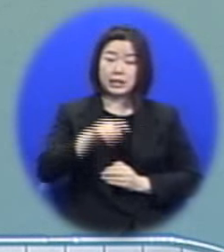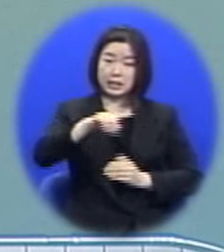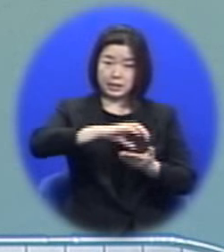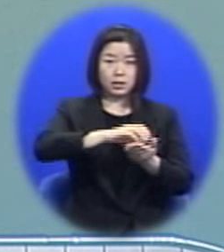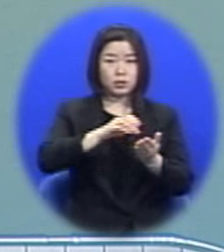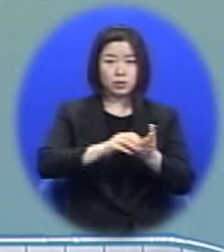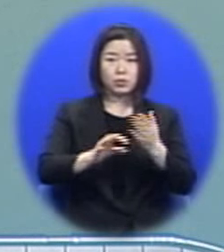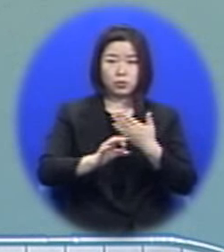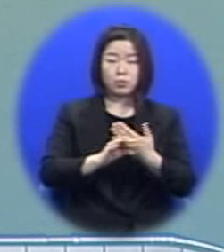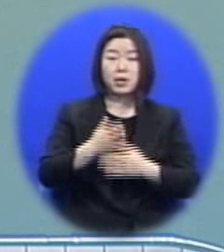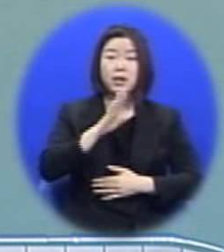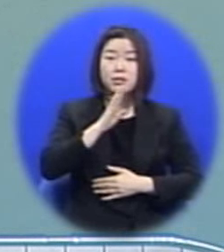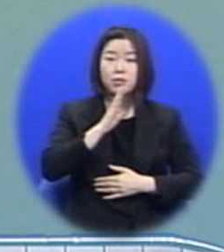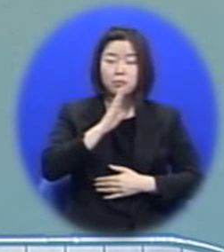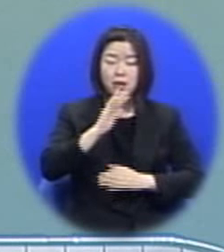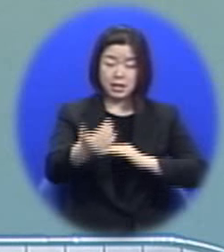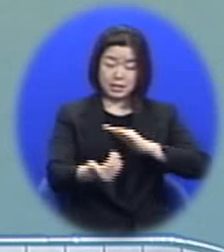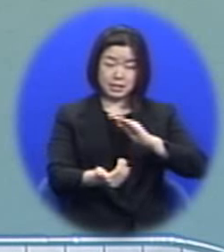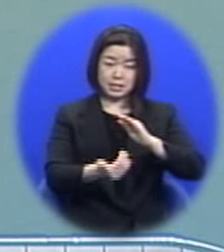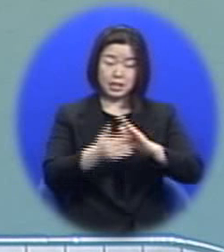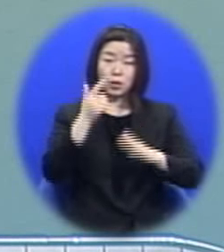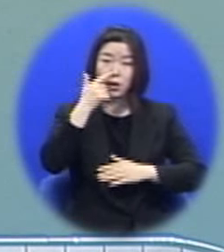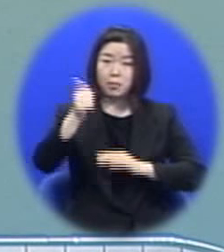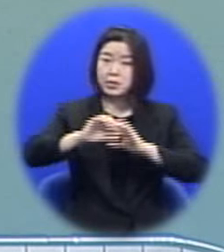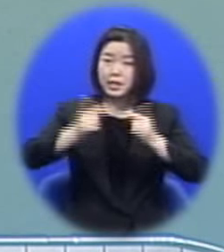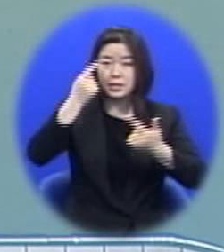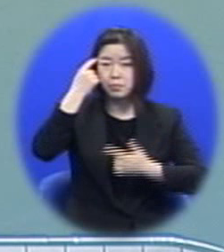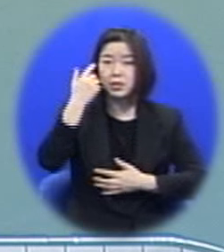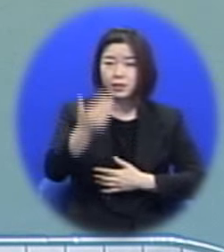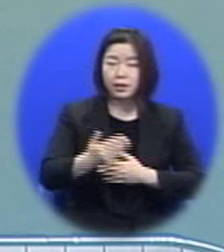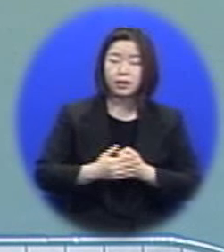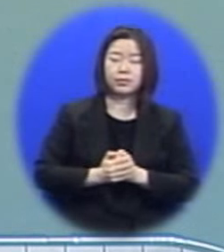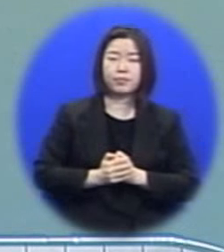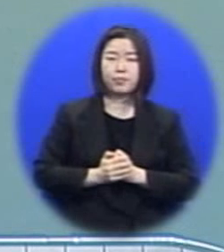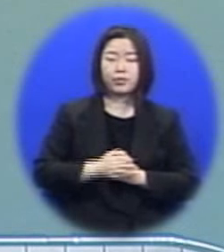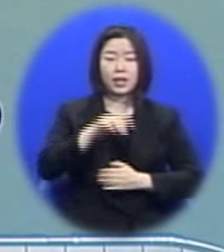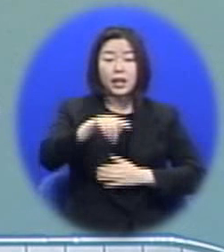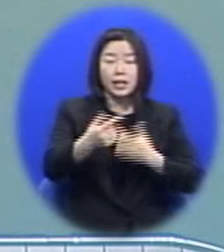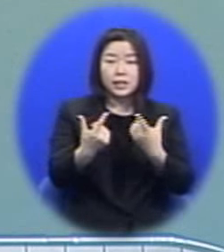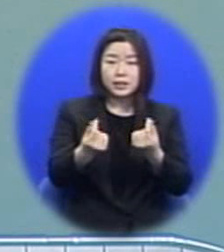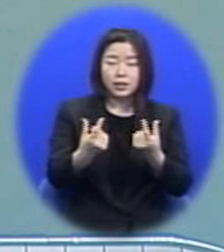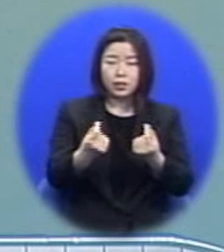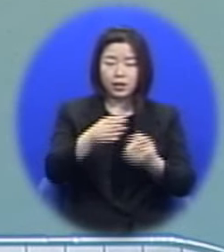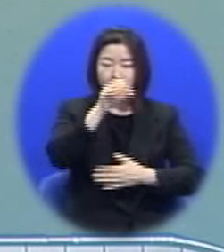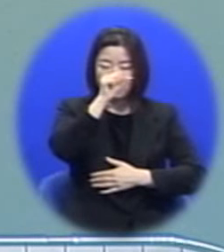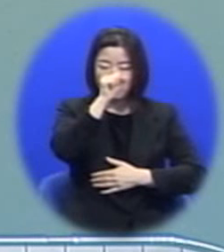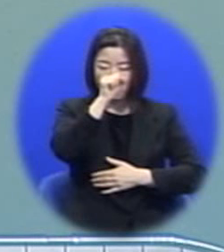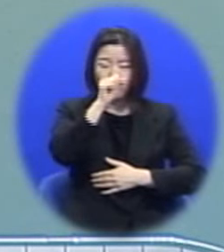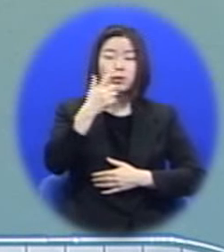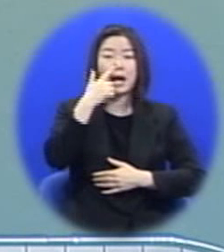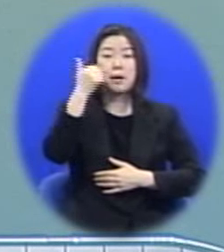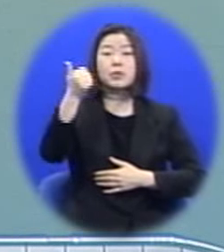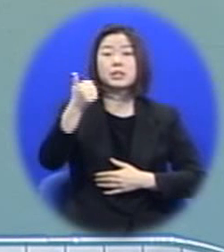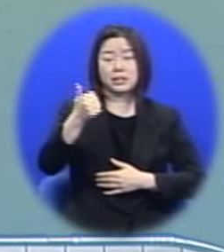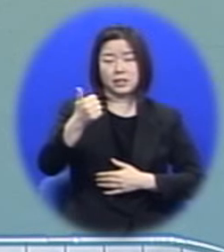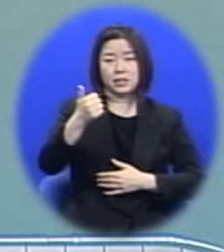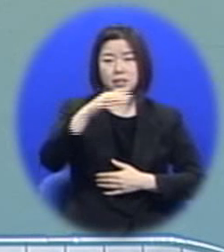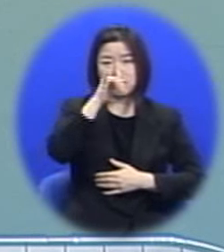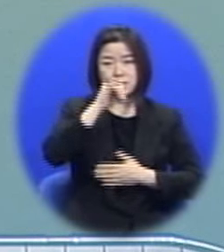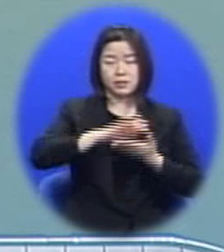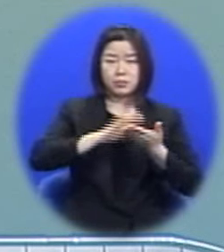정도면 정말 최고의 아버지 아닙니까? 그렇게 좋은 아버지를 저는 두었습니다.